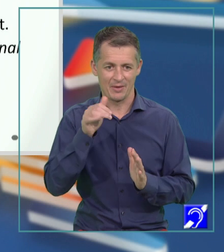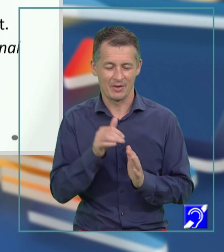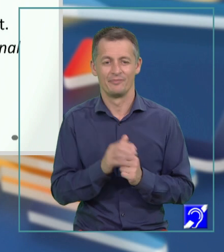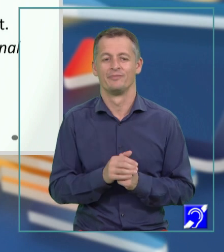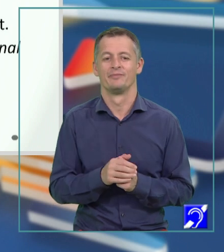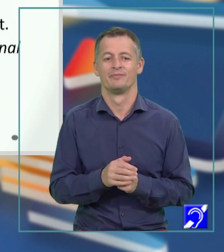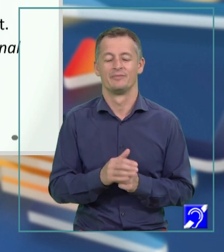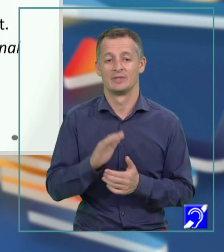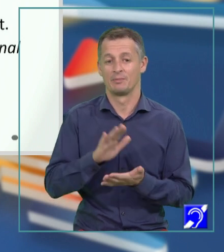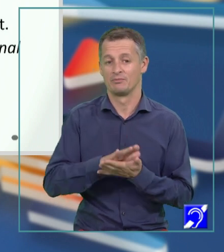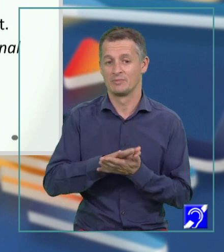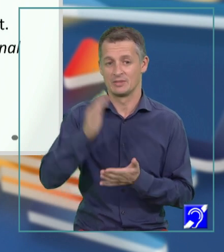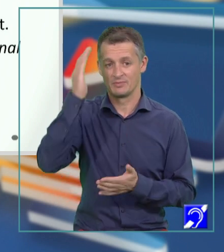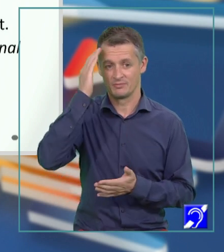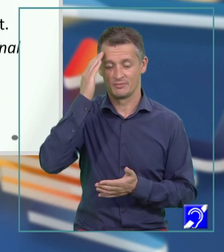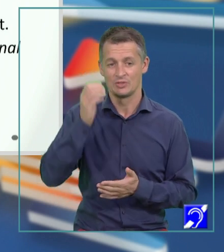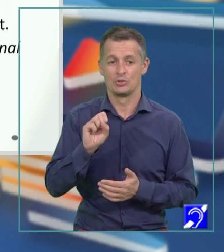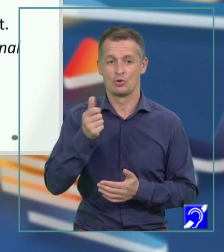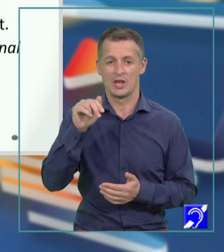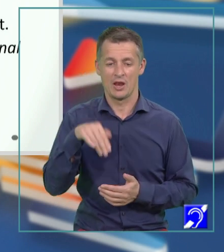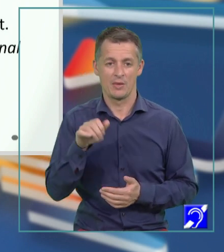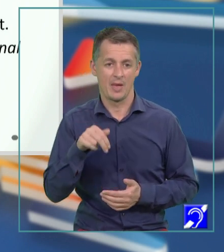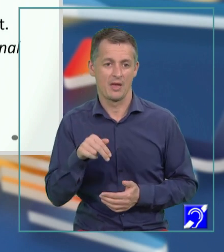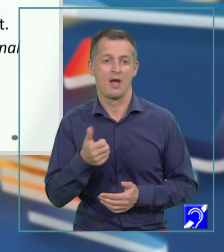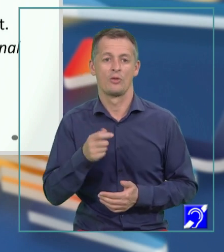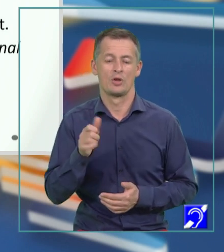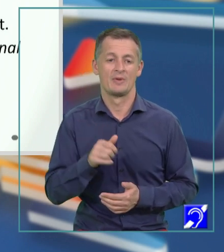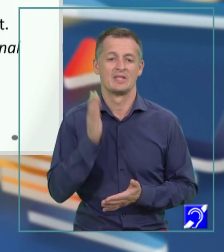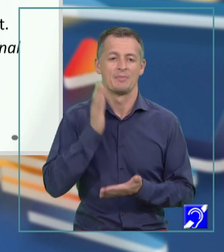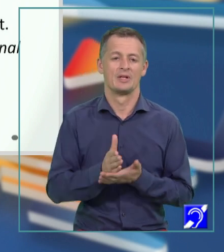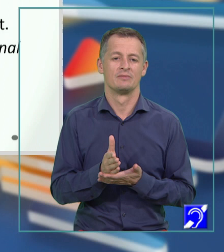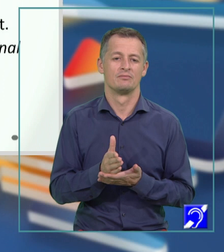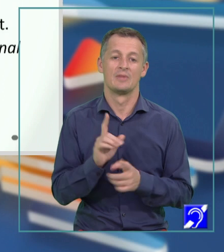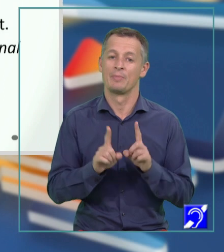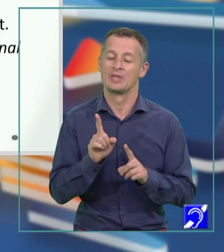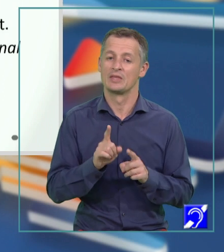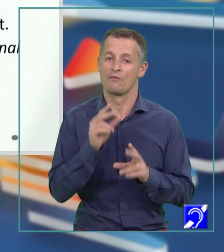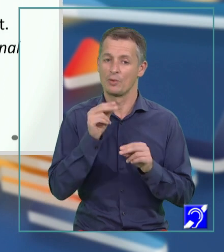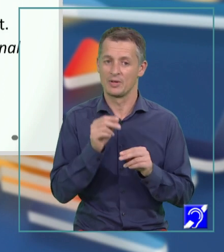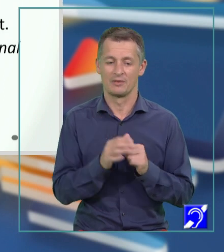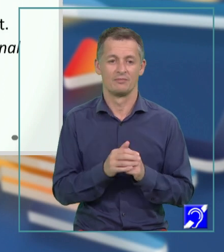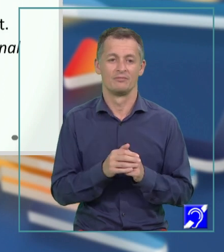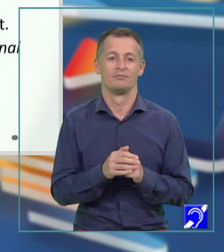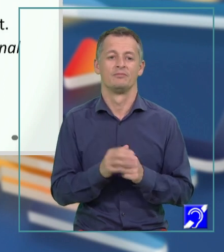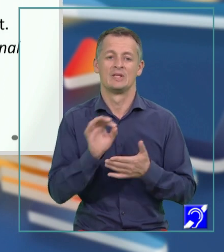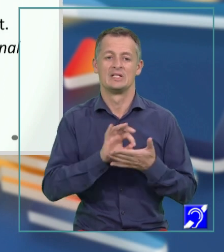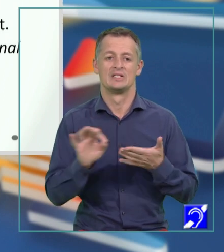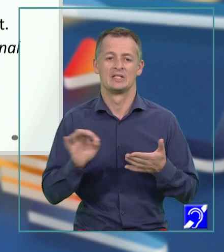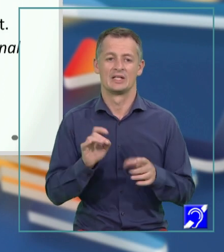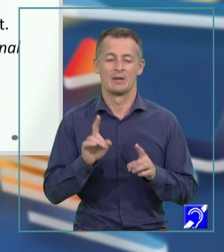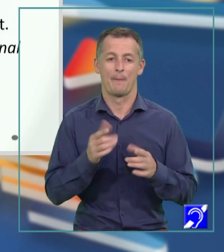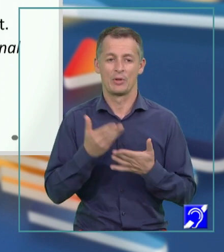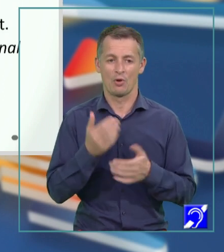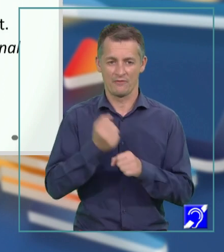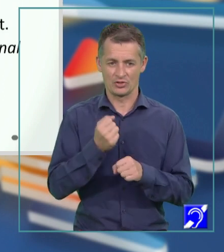că sinonimele, antonimele întotdeauna se stabilesc în context. Ca să putem alcătui un enunț